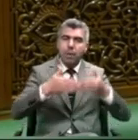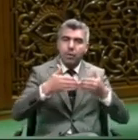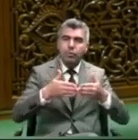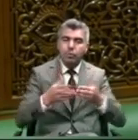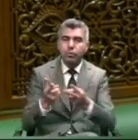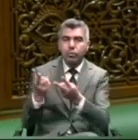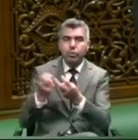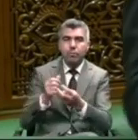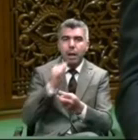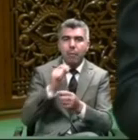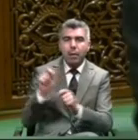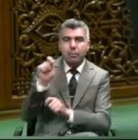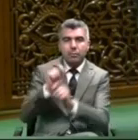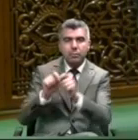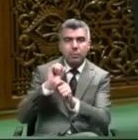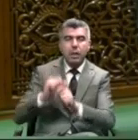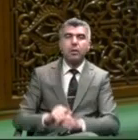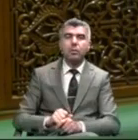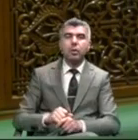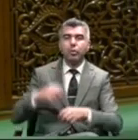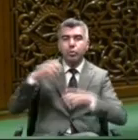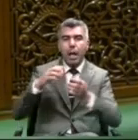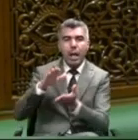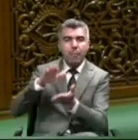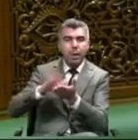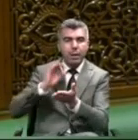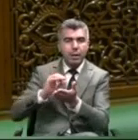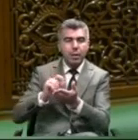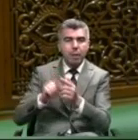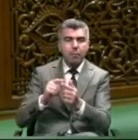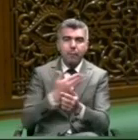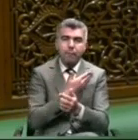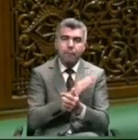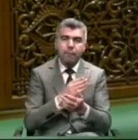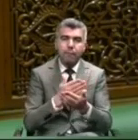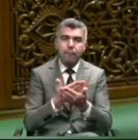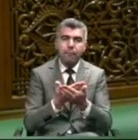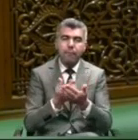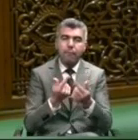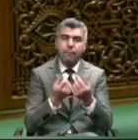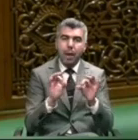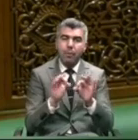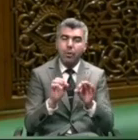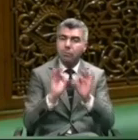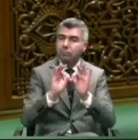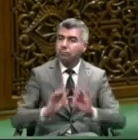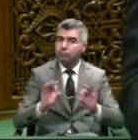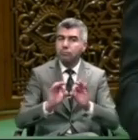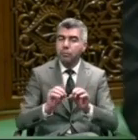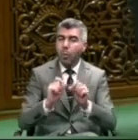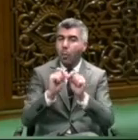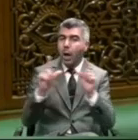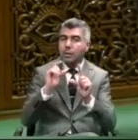المياه البحر وتصفيه المياه العادمه القطع مع منطق الاعفاءات ودعم القطاعات في وضعيه صعبه بكل